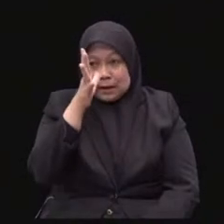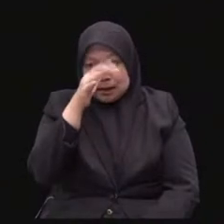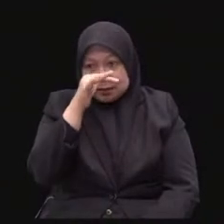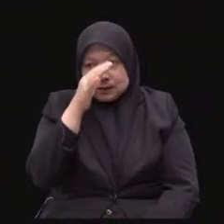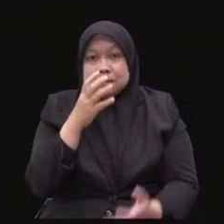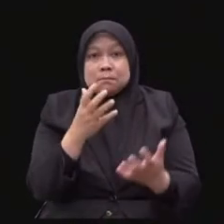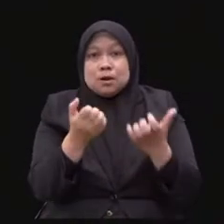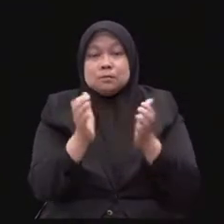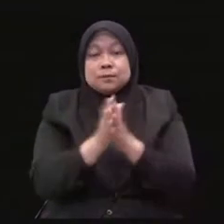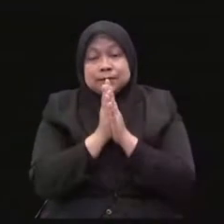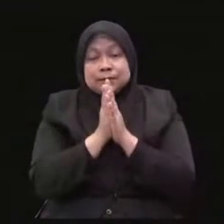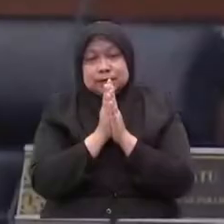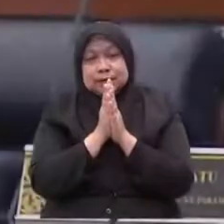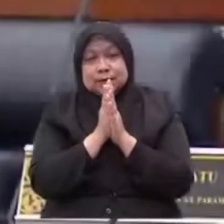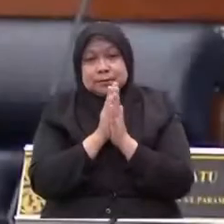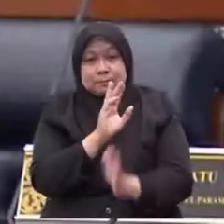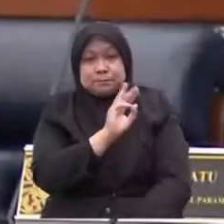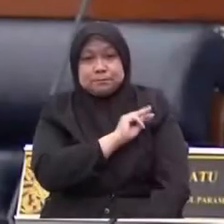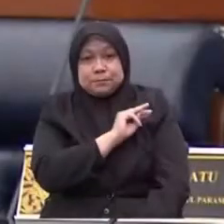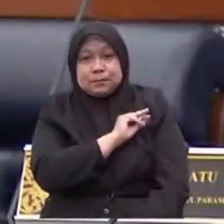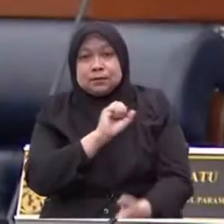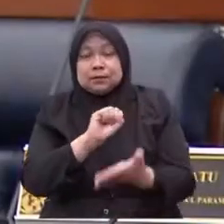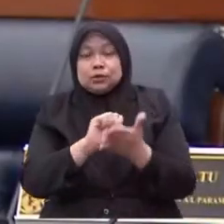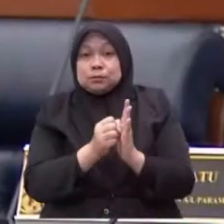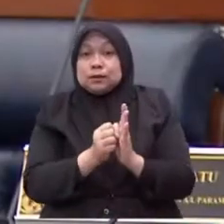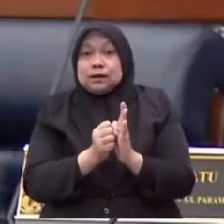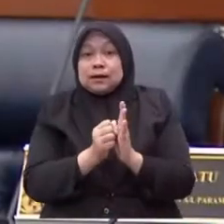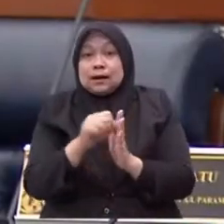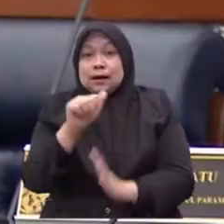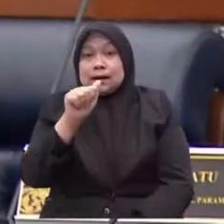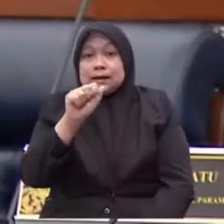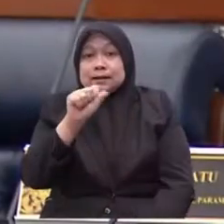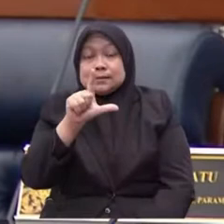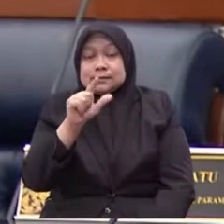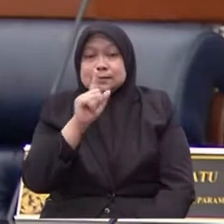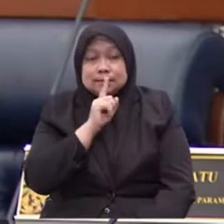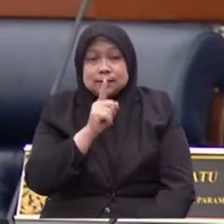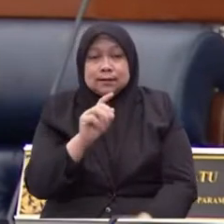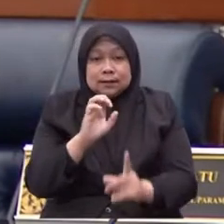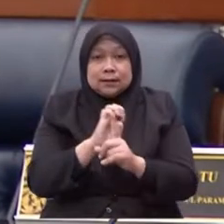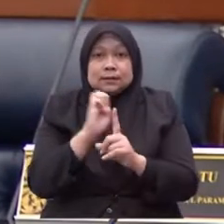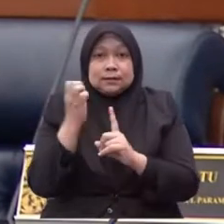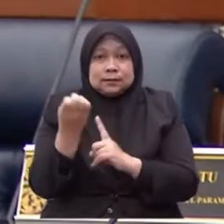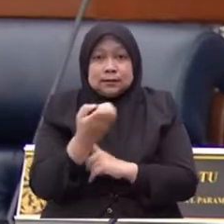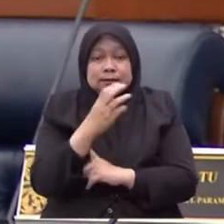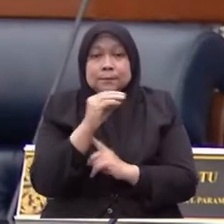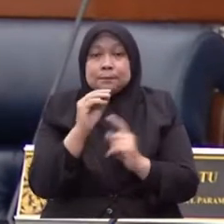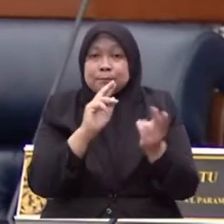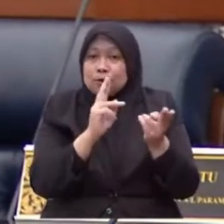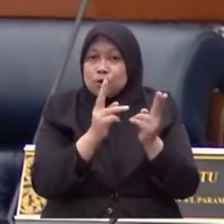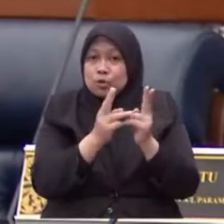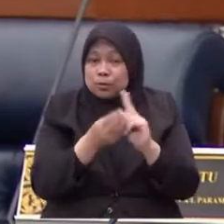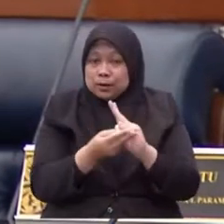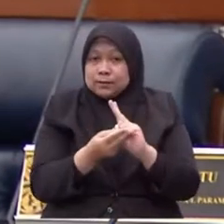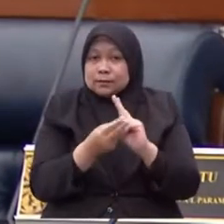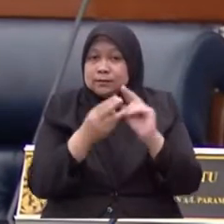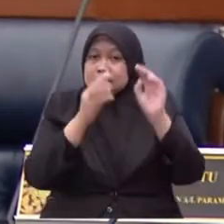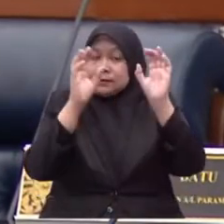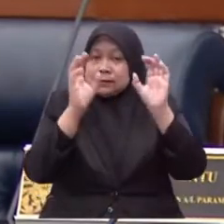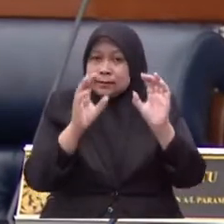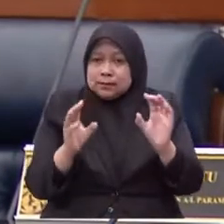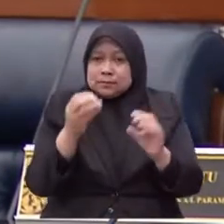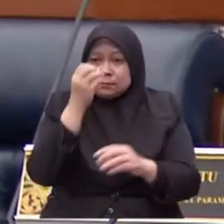ingin meminta menteri sumber asli alam sekitar dan perubahan iklim menyatakan